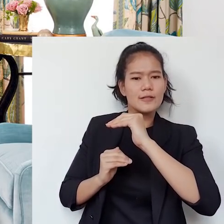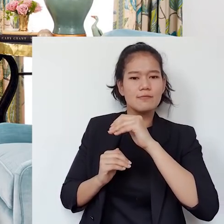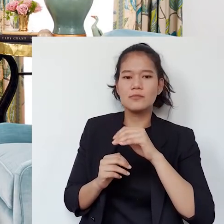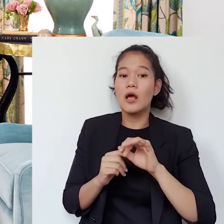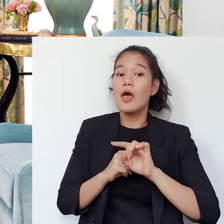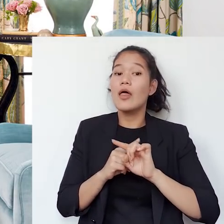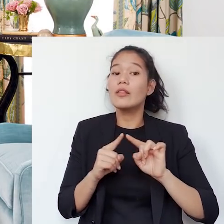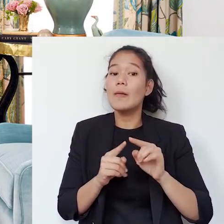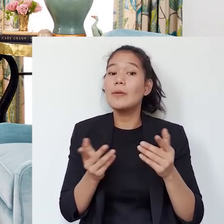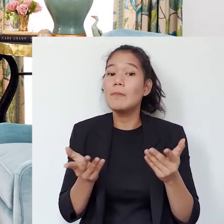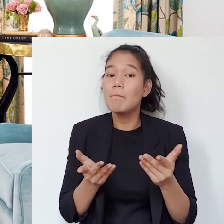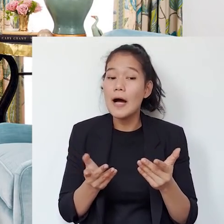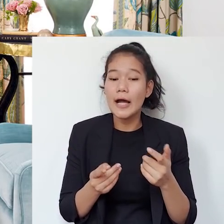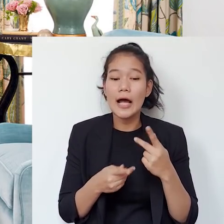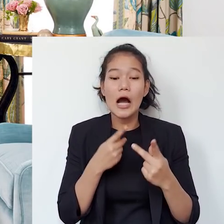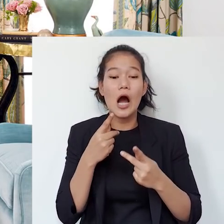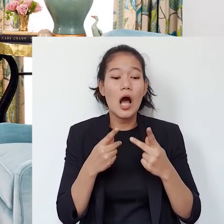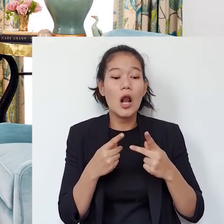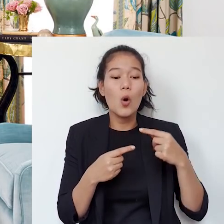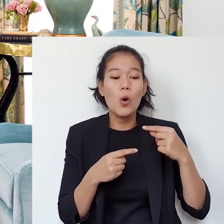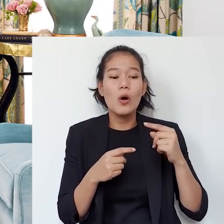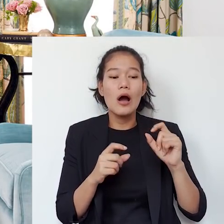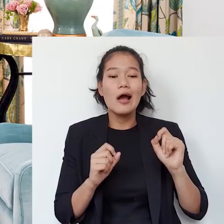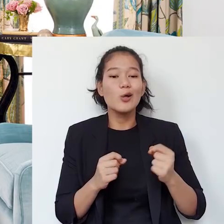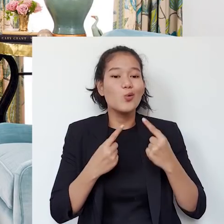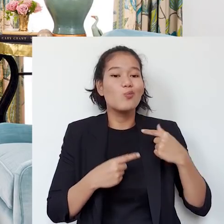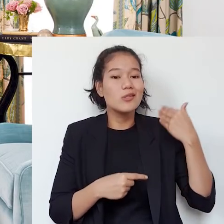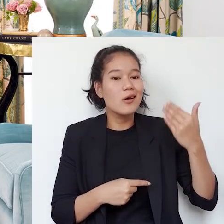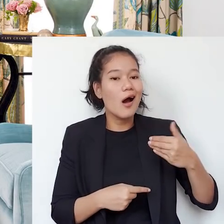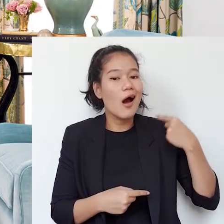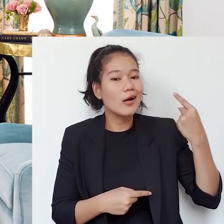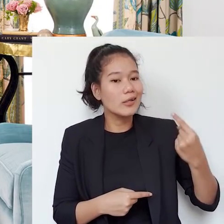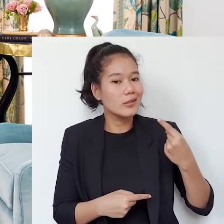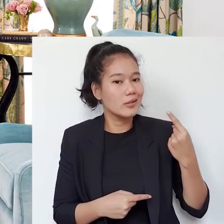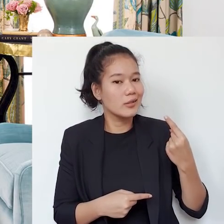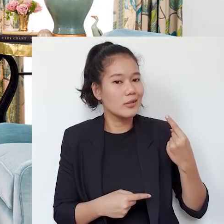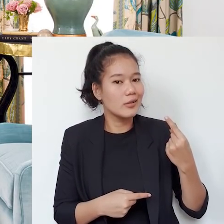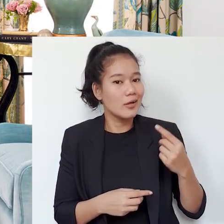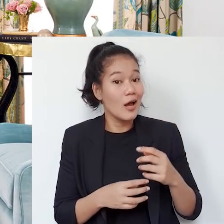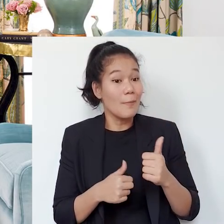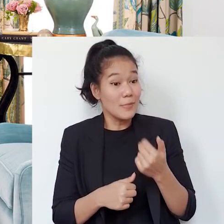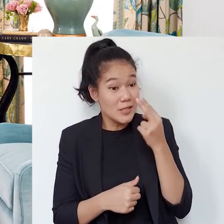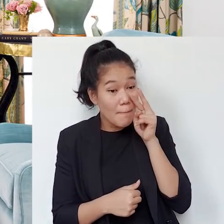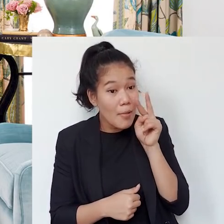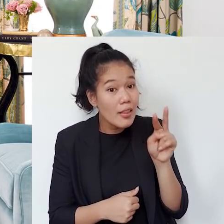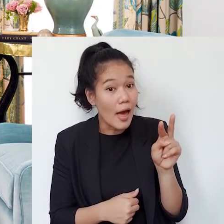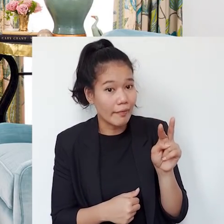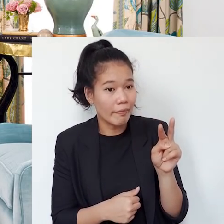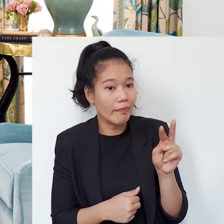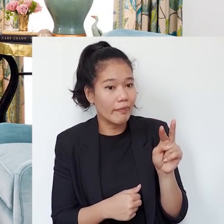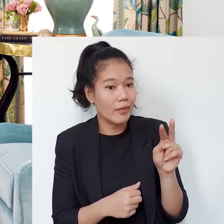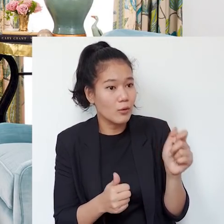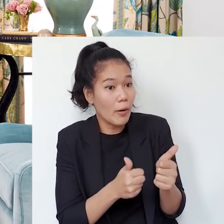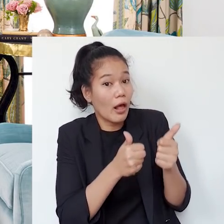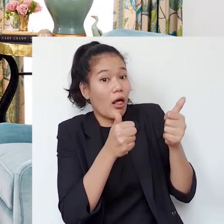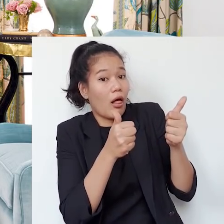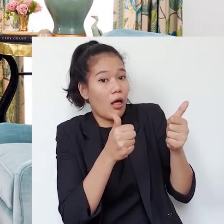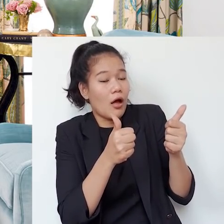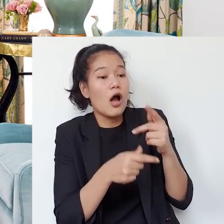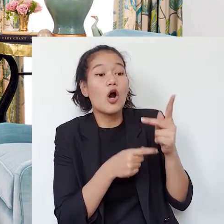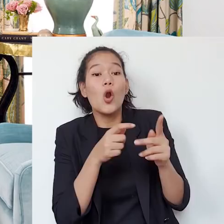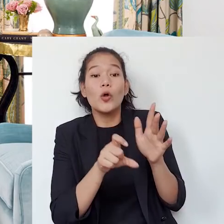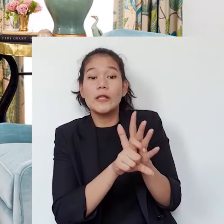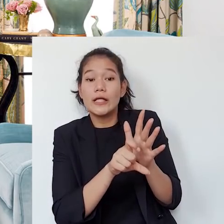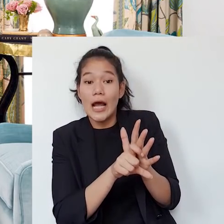Tetapi bagaimana dengan keseharian kita? Bisakah kita menilai itu spektakuler ketika